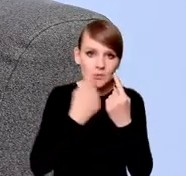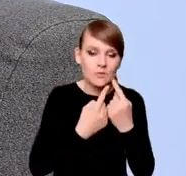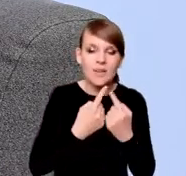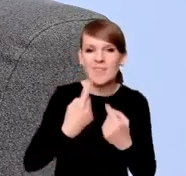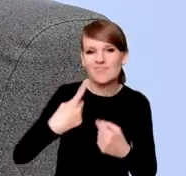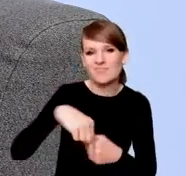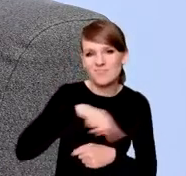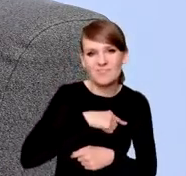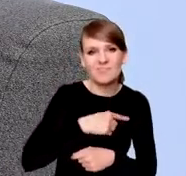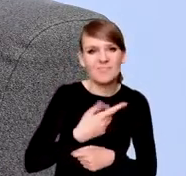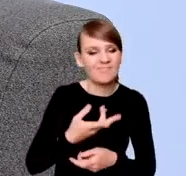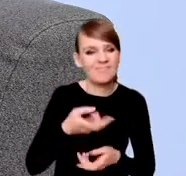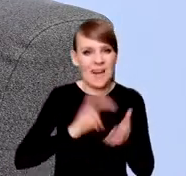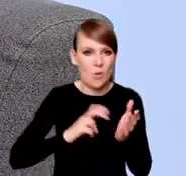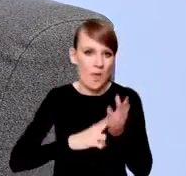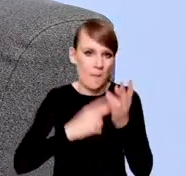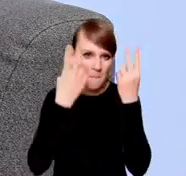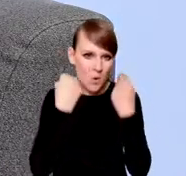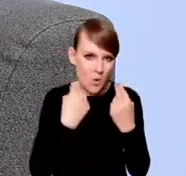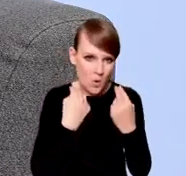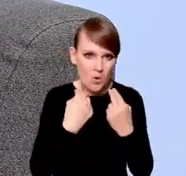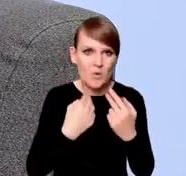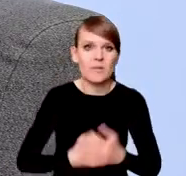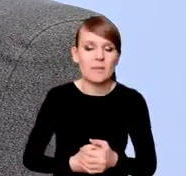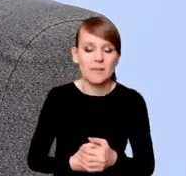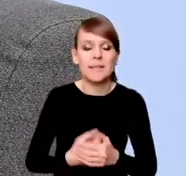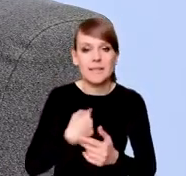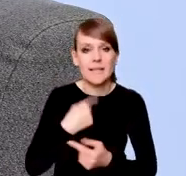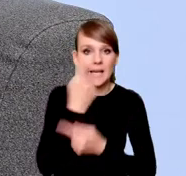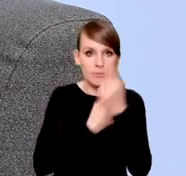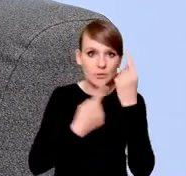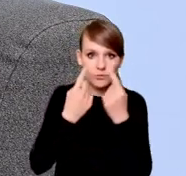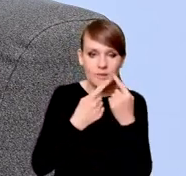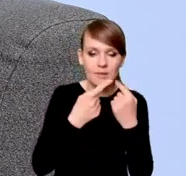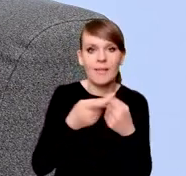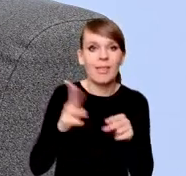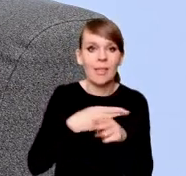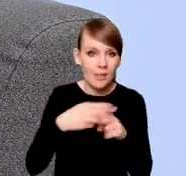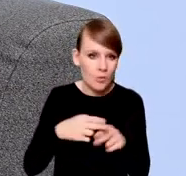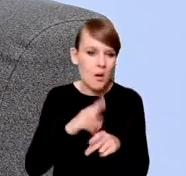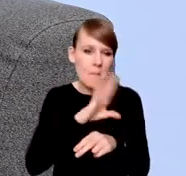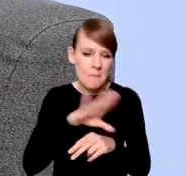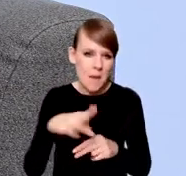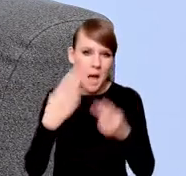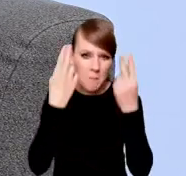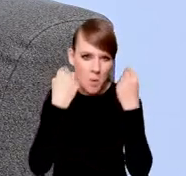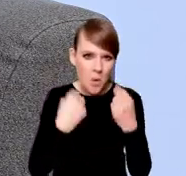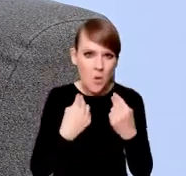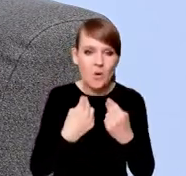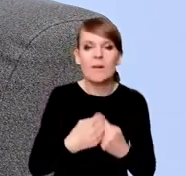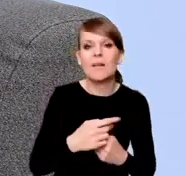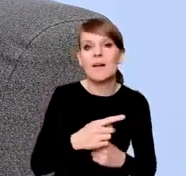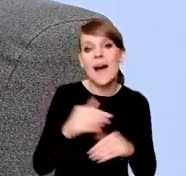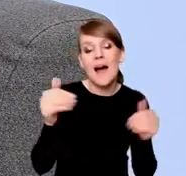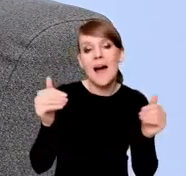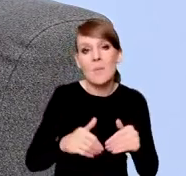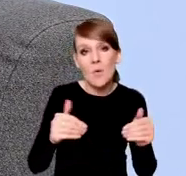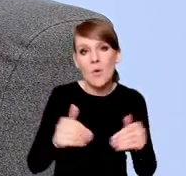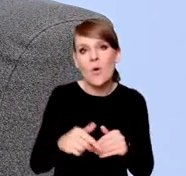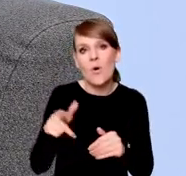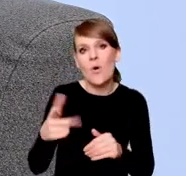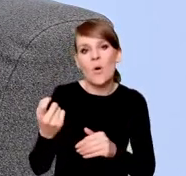pokory to jest duży kwantyfikator. Ja myślę, że niektórzy mają odpowiednią pokorę, natomiast może nie jest ona w takiej dawce, jaka